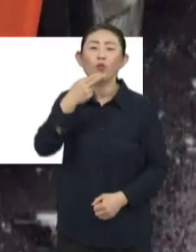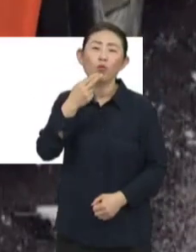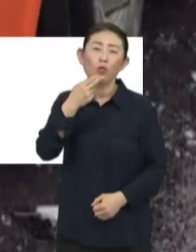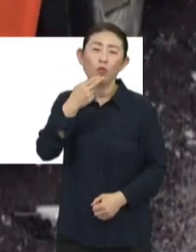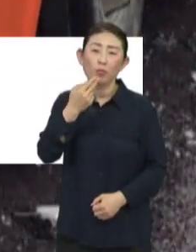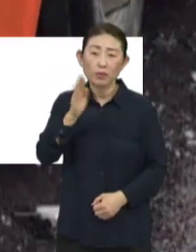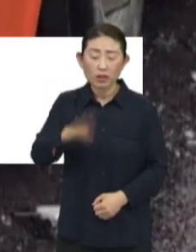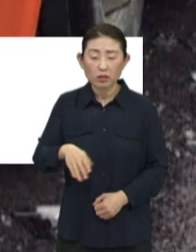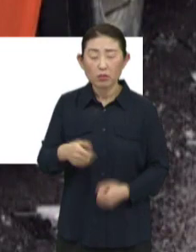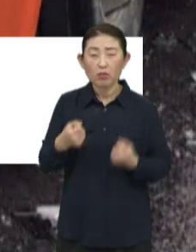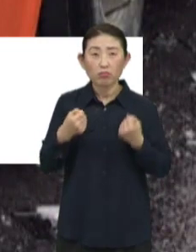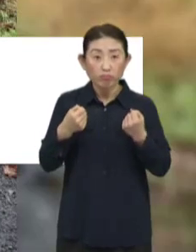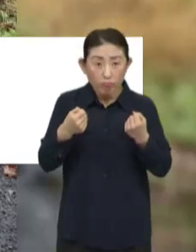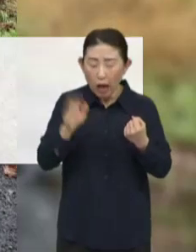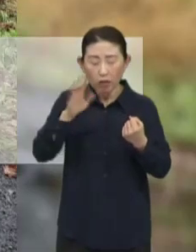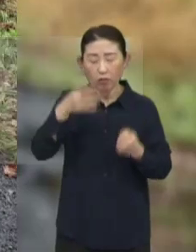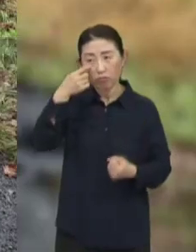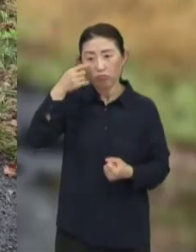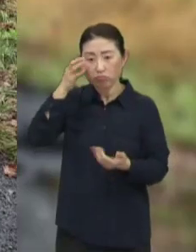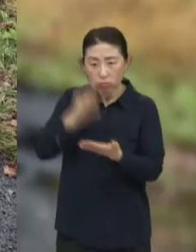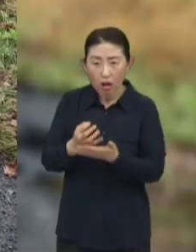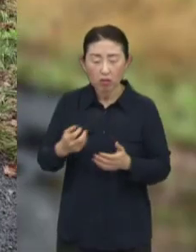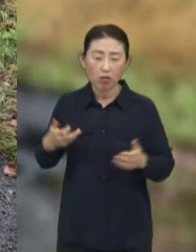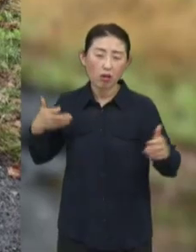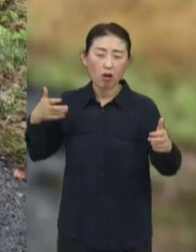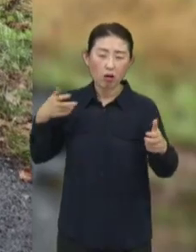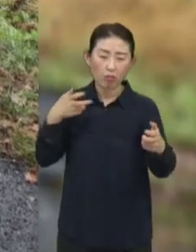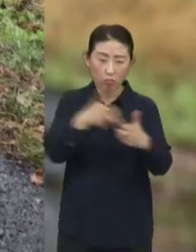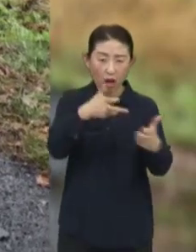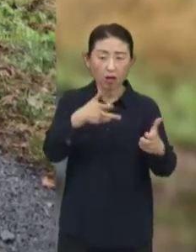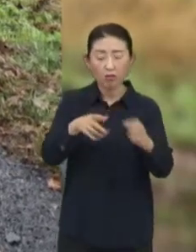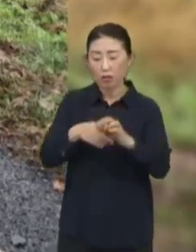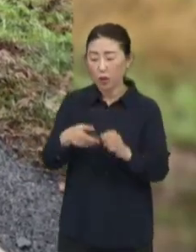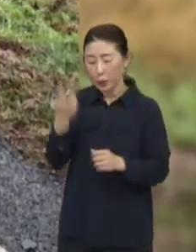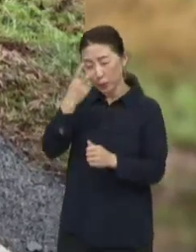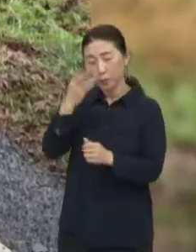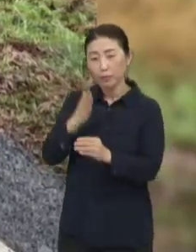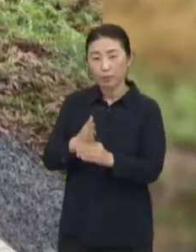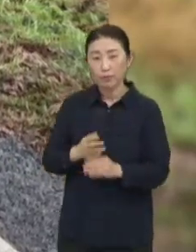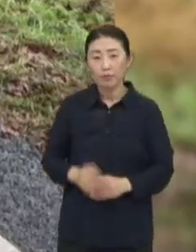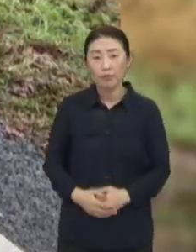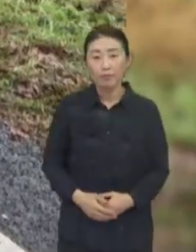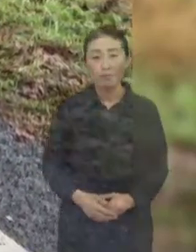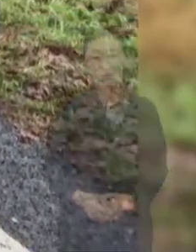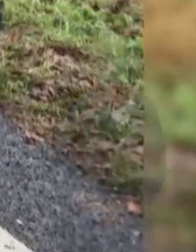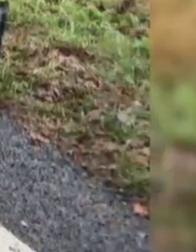아니었다며 앞을 제대로 보지 못해 사고가 났을 가능성에 대해 조사하고 있습니다.